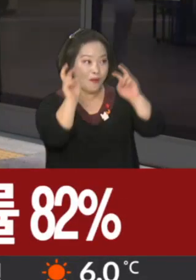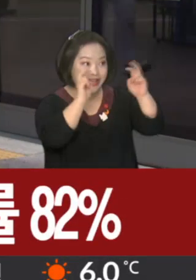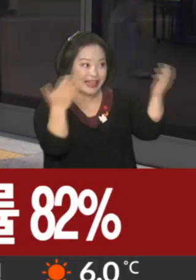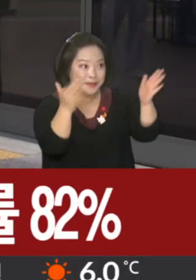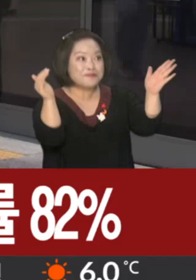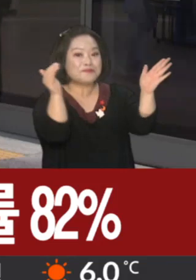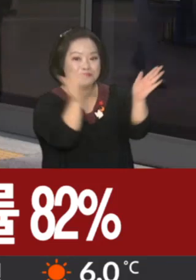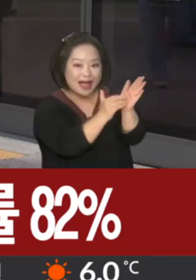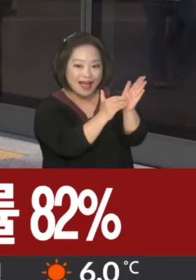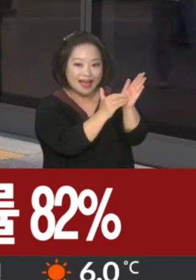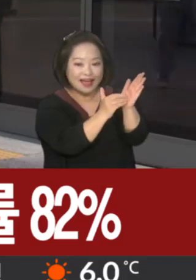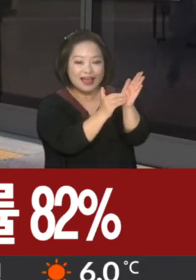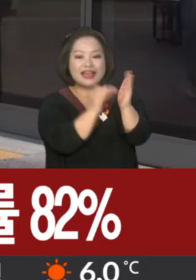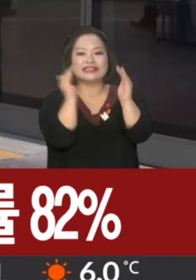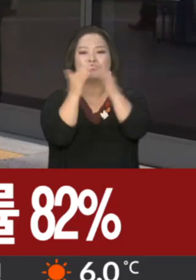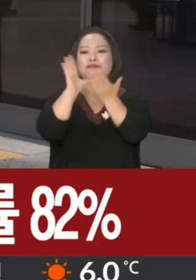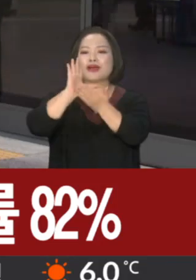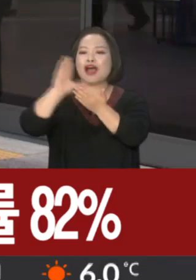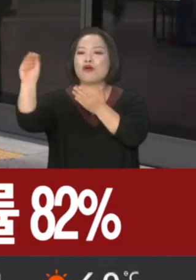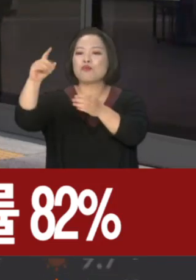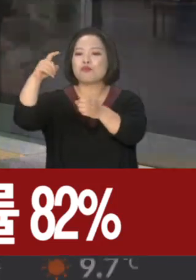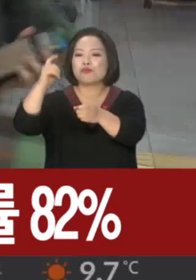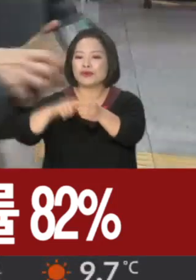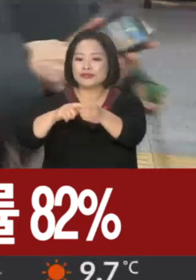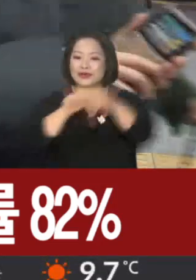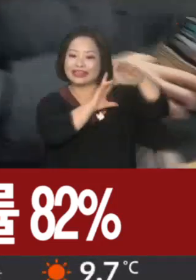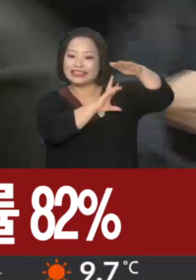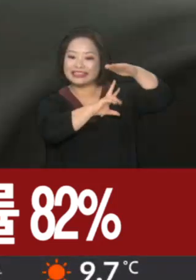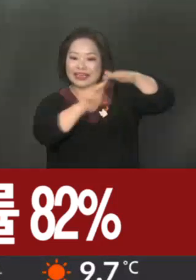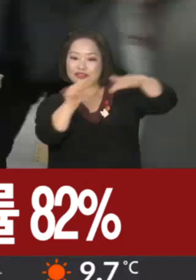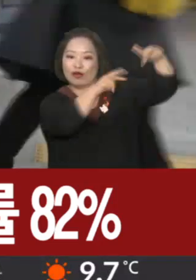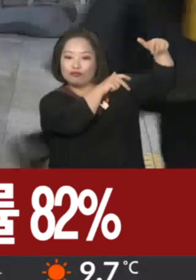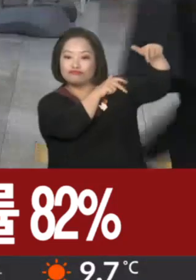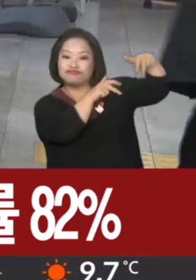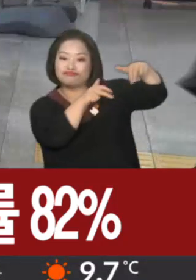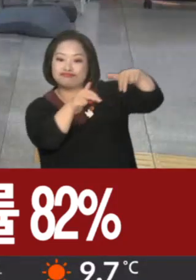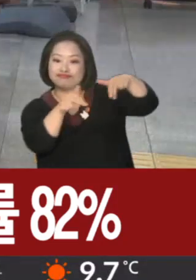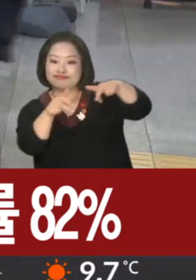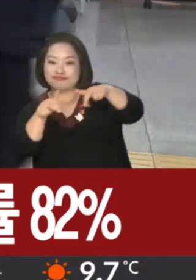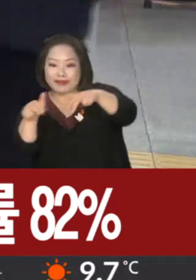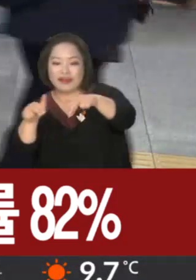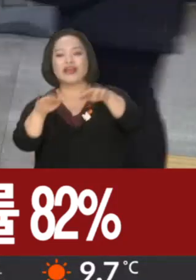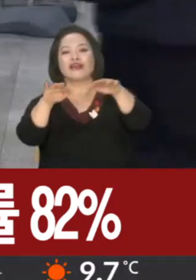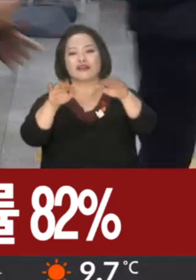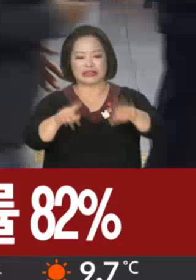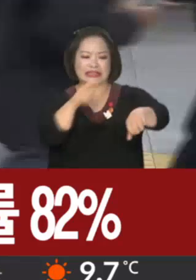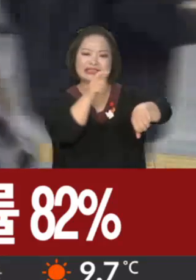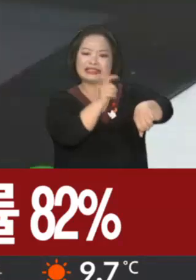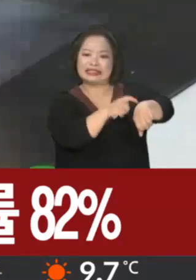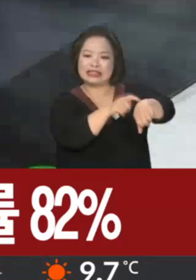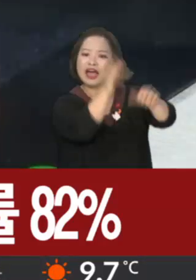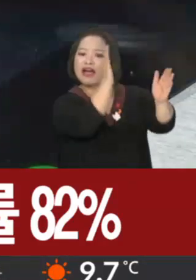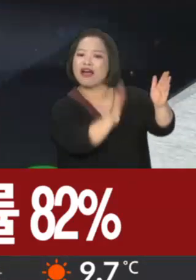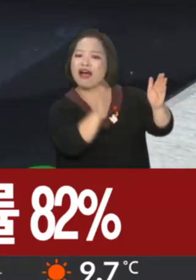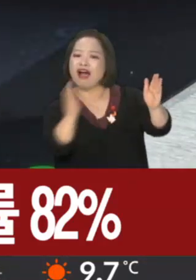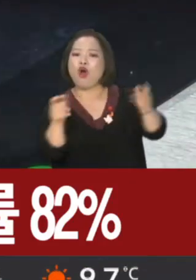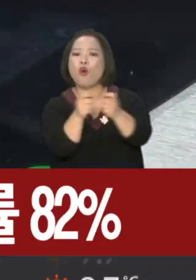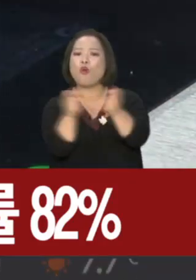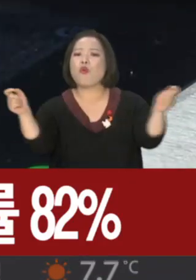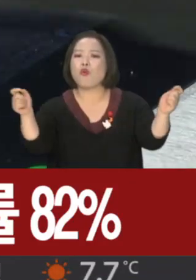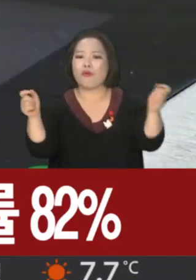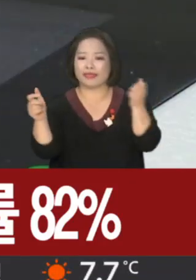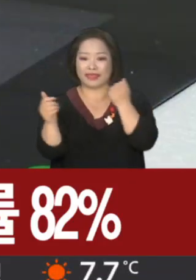발걸음이 계속해서 이어지고 있는데요. 아무래도 파업으로 인해서 배차 간격이 길어지다 보니까